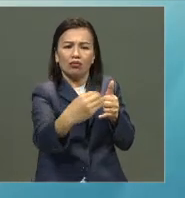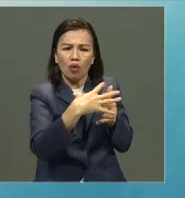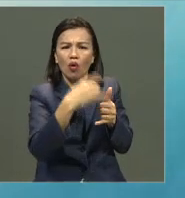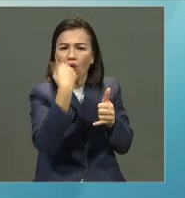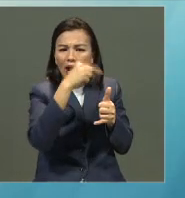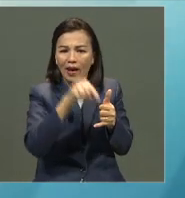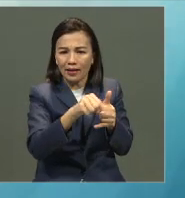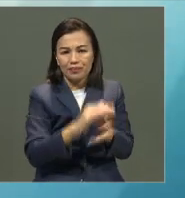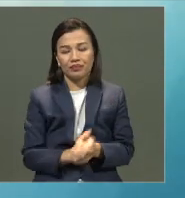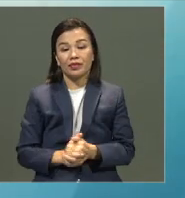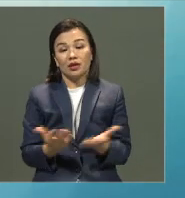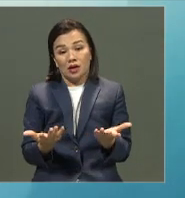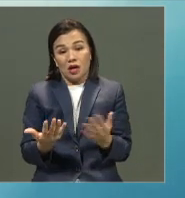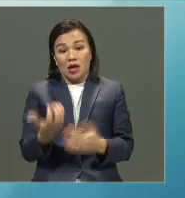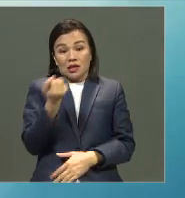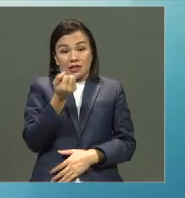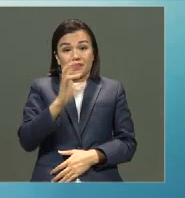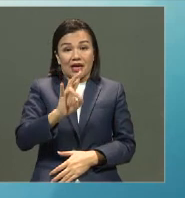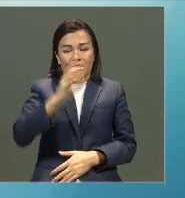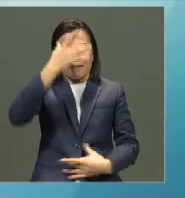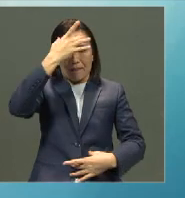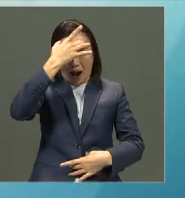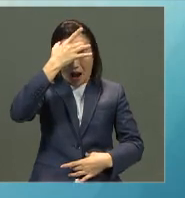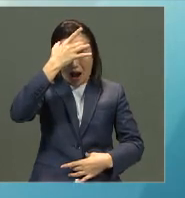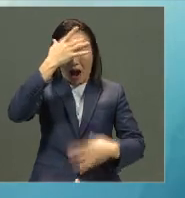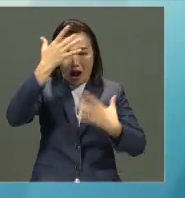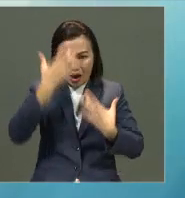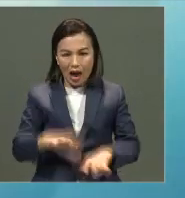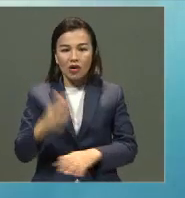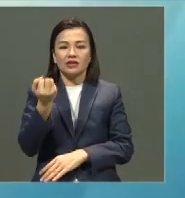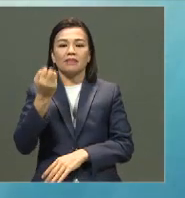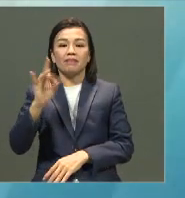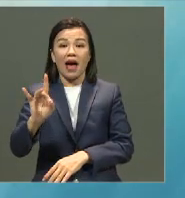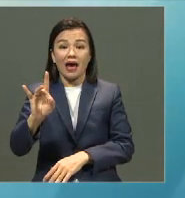สอบสวนกันมายาวอยากเป็นอย่างนี้เลยครับนี่คือสิ่งที่จะต้องรับทราบกันแล้วที่สำคัญตอนนี้ก็ต้องชักถามว่าพฤติกรรมโดยปกติของเขาเป็นยังงัก็ใส่หน้ากากอยู่ตลอดนะครับซึ่งนะดีมากๆนะครับต้องต้องขอบพระคุณทางทางครอบครัวแล้วก็ทางผู้ป่วยชายไทยคนนี้ด้วยนะครับที่เป็นอย่างนี้อันนี้อันนี้คือก่อนหน้านี้ก็คือไปรับชื้อมาจากไข่อันนี้คือแนวทางในการสอบสวนแต่พอ17มีอาการปุ๊บนะครับ 18ไปตรวจและพบตอนเย็นๆนะครับไม่เย็นเสียหาค่ำเลยเนี่ยนะมามาตรวจพบตรงเนี้ยก็ต้องมีการไปดูเห็นแม่ก็